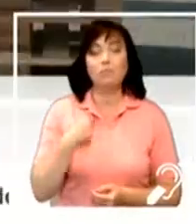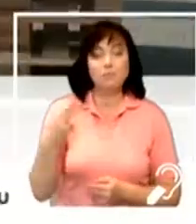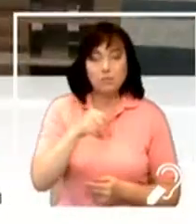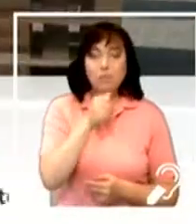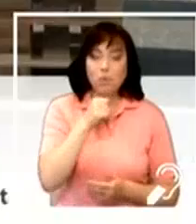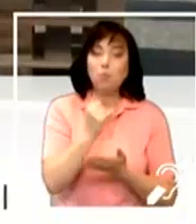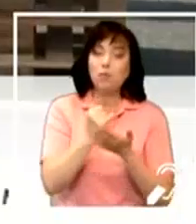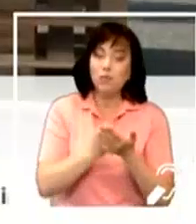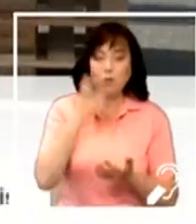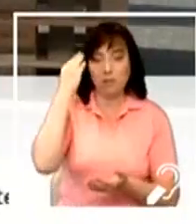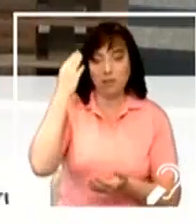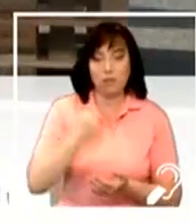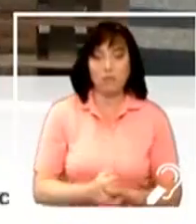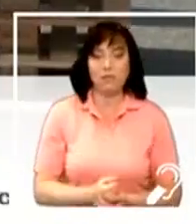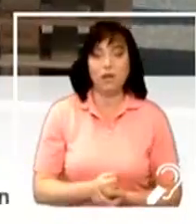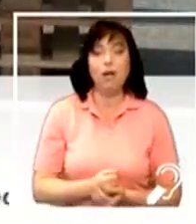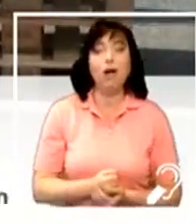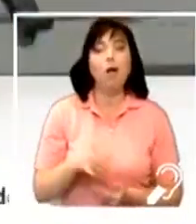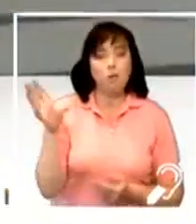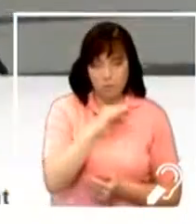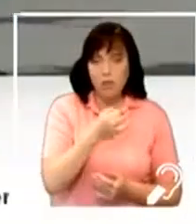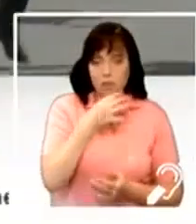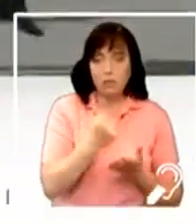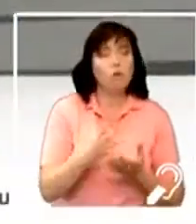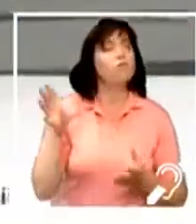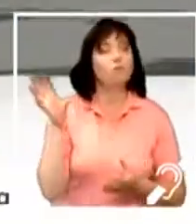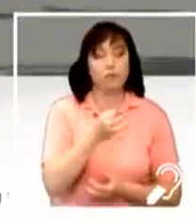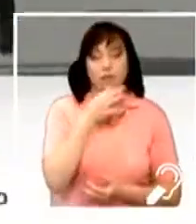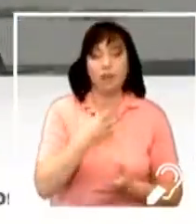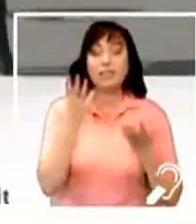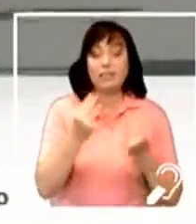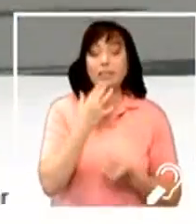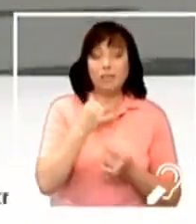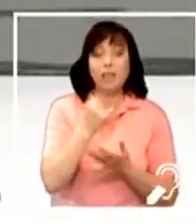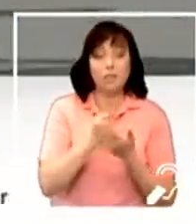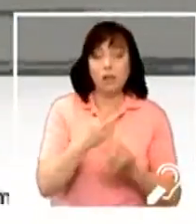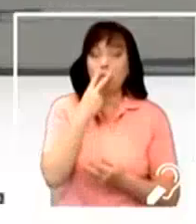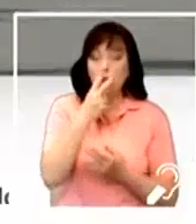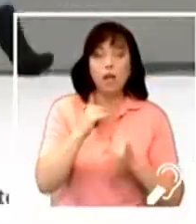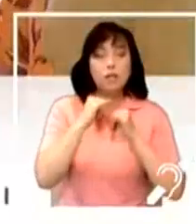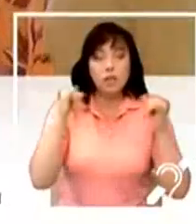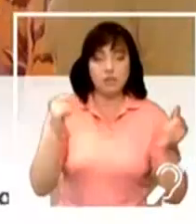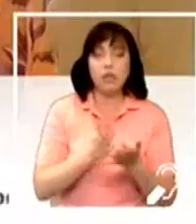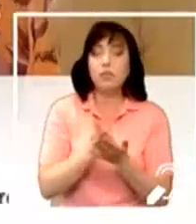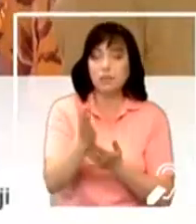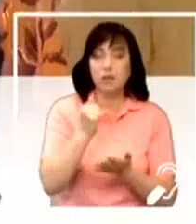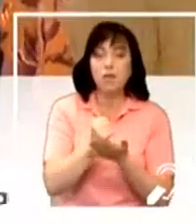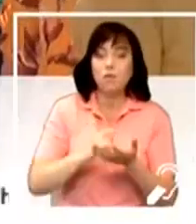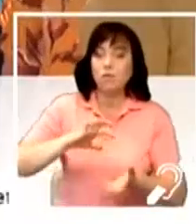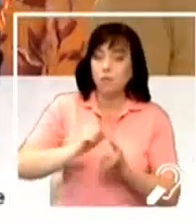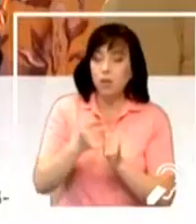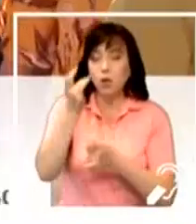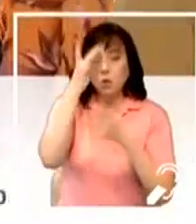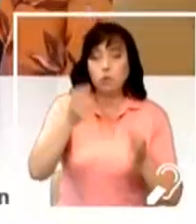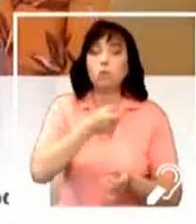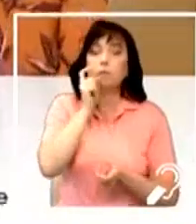vin moldovenesc. Îmi place rozeul. Toate ne plac. Ziua Națională a Vinului promovează dezvoltarea sectorului vitivinicol și